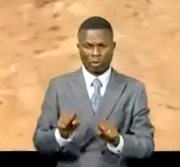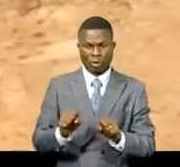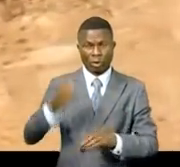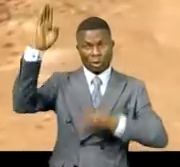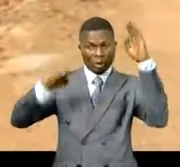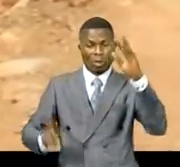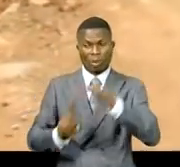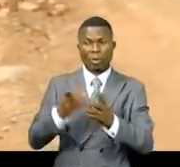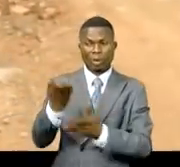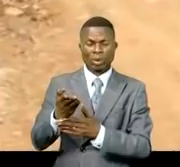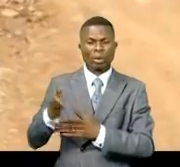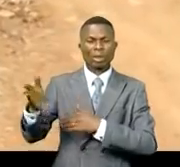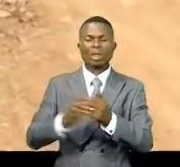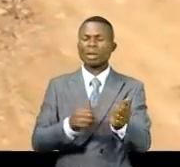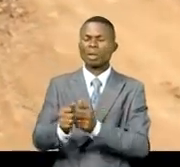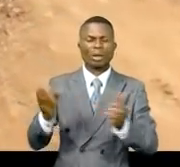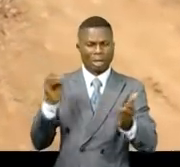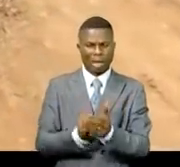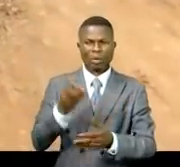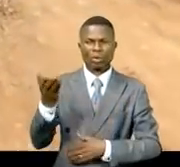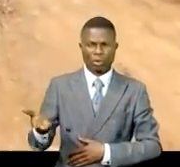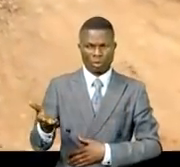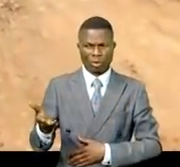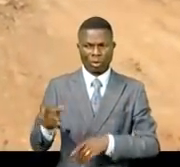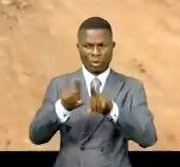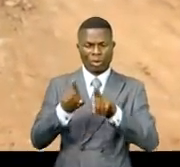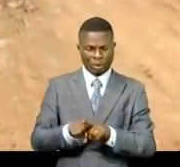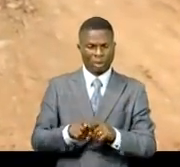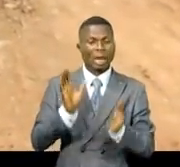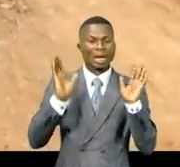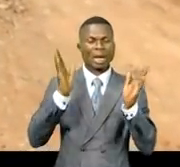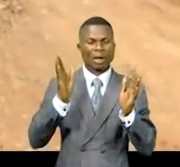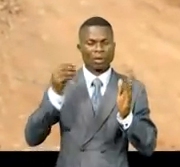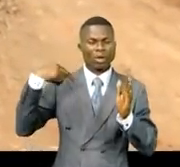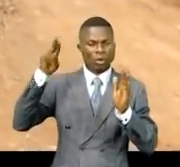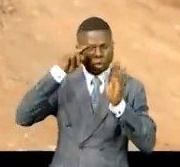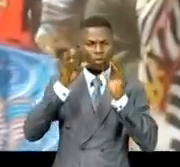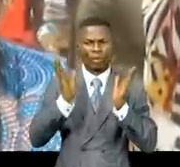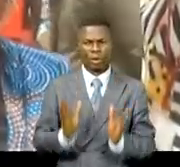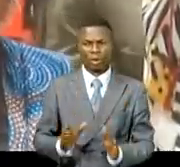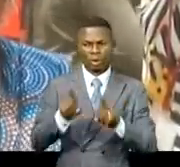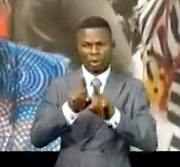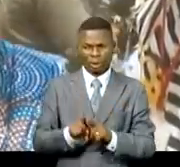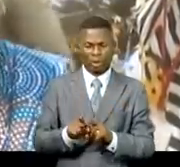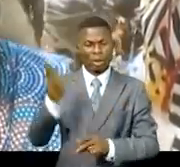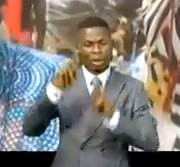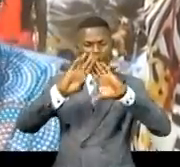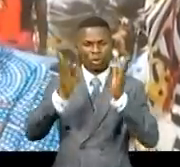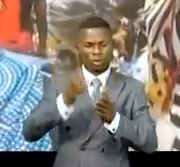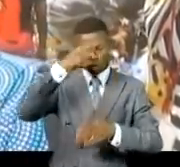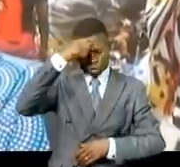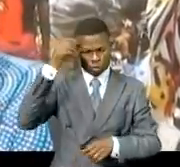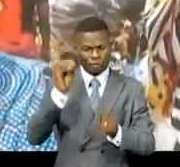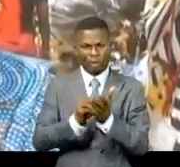en abondance, la route va se dégrader complètement et elle va coûter plus cher au gouvernement congolais, mais aussi la population va en